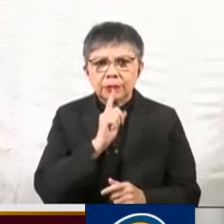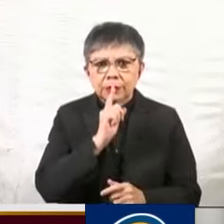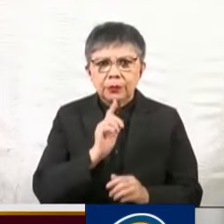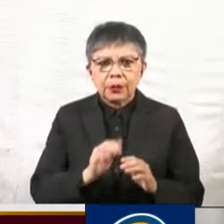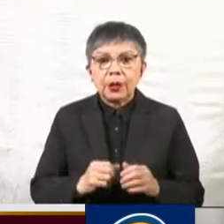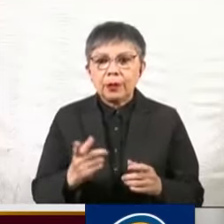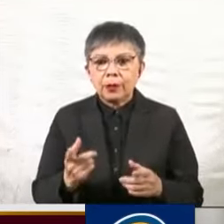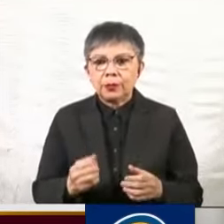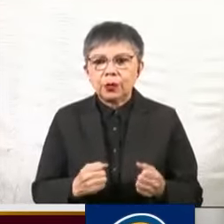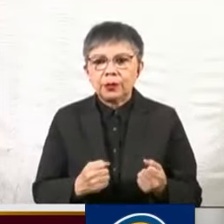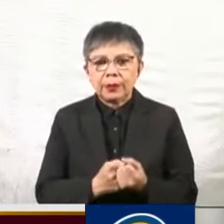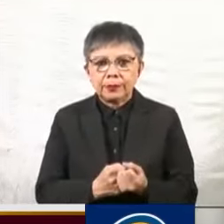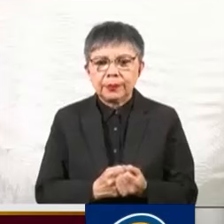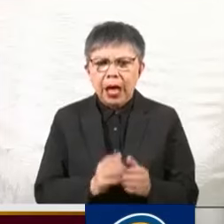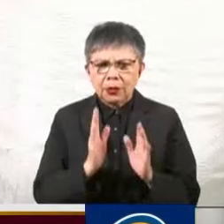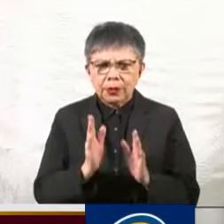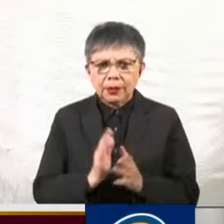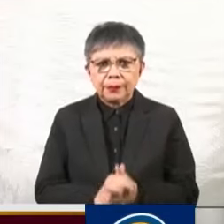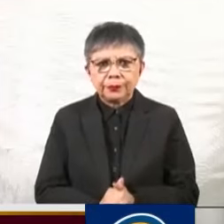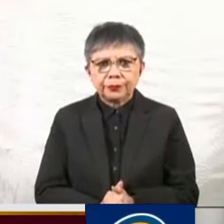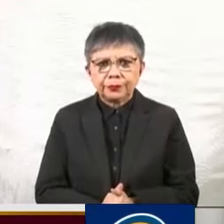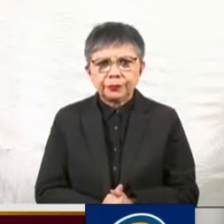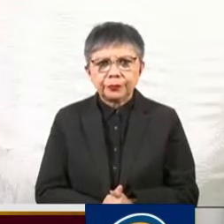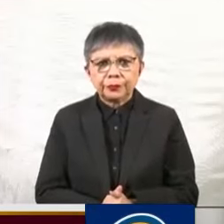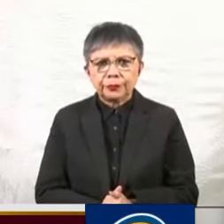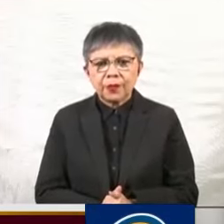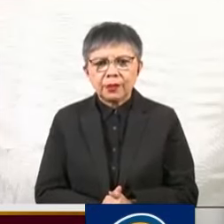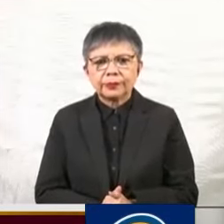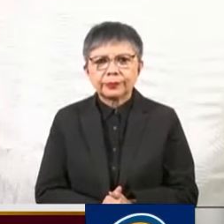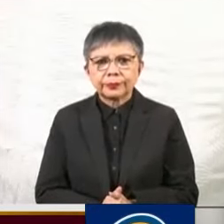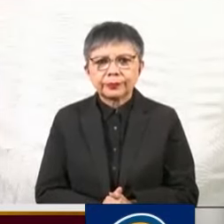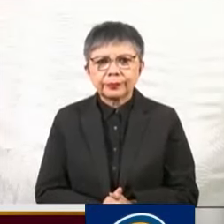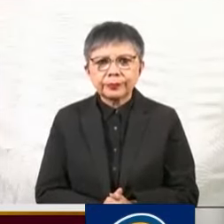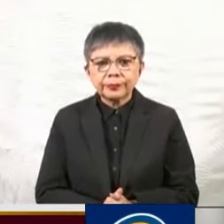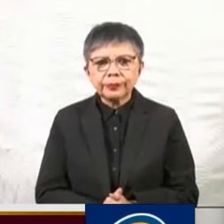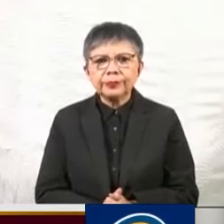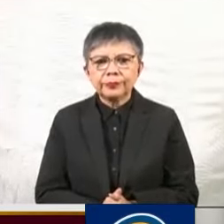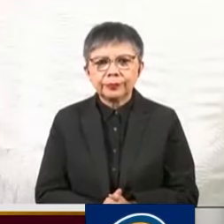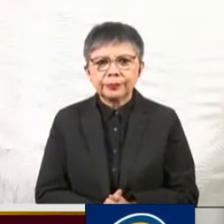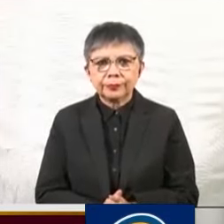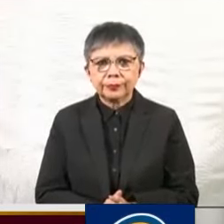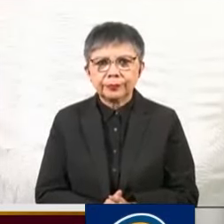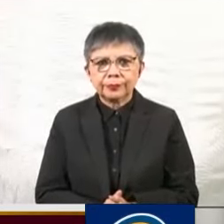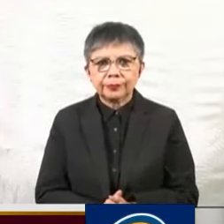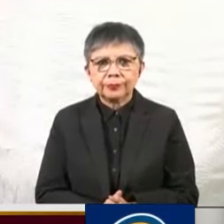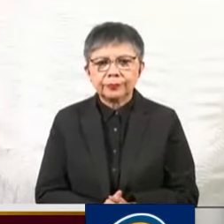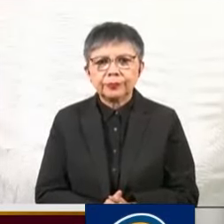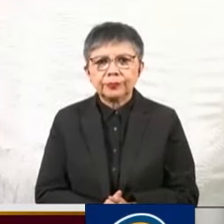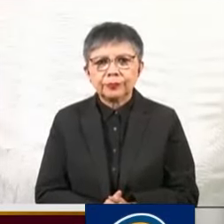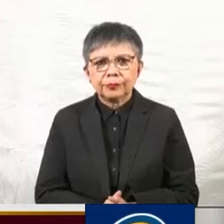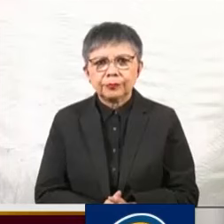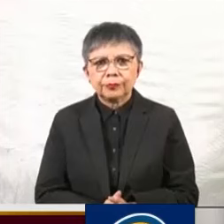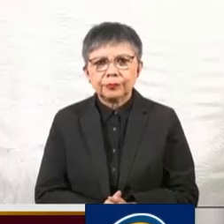dan pendukung untuk menjaga ketertiban agar tidak mengganggu konsentrasi dari seluruh Pasangan calon Dan kami memiliki hak